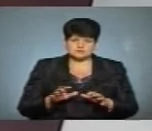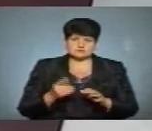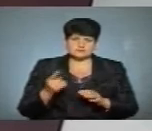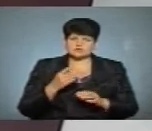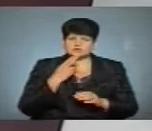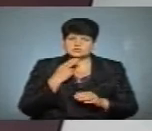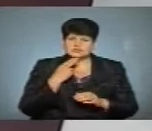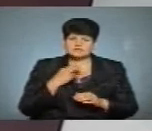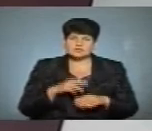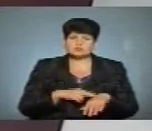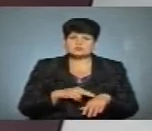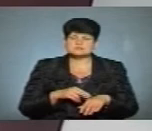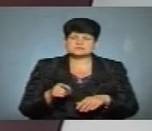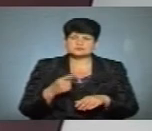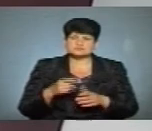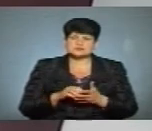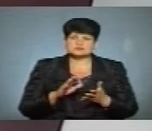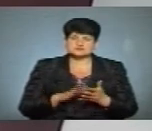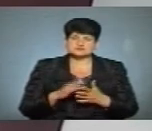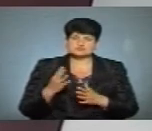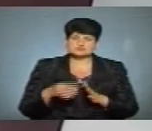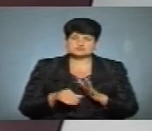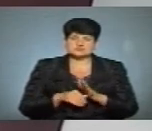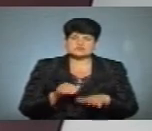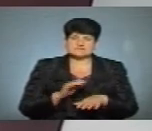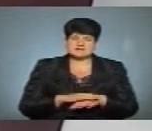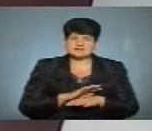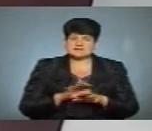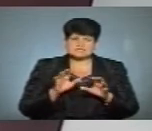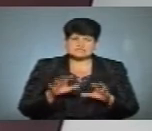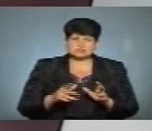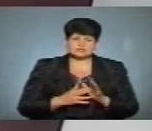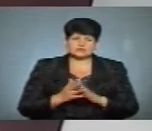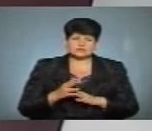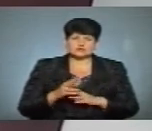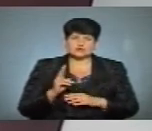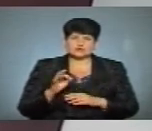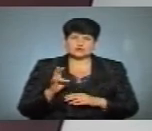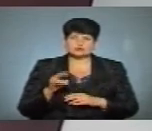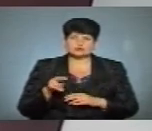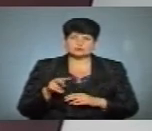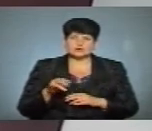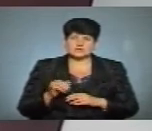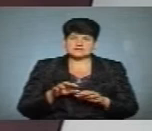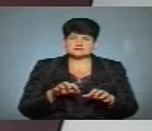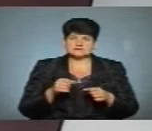червня поліцейські на Тернопільщині зареєстрували 46 фактів незаконного вирощування коноплі та маку і